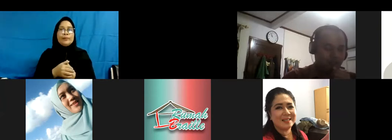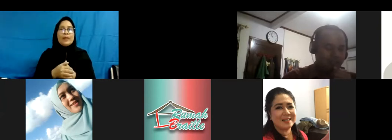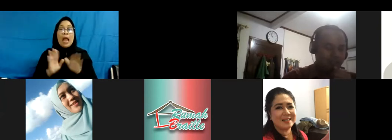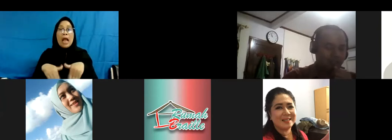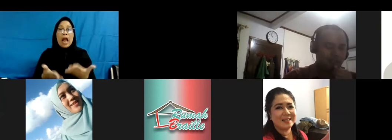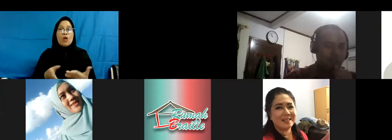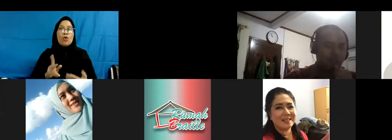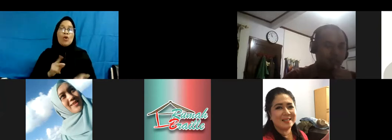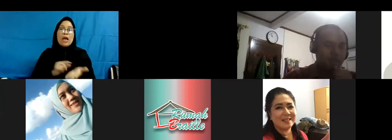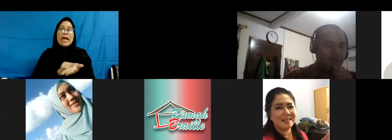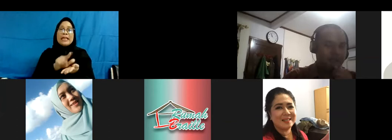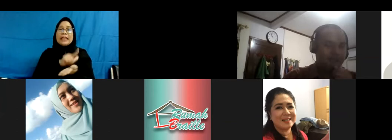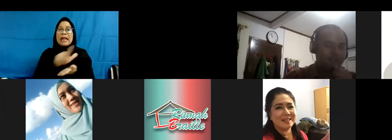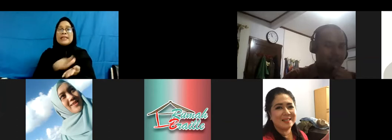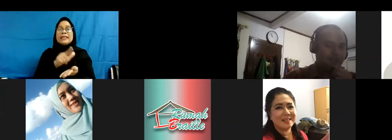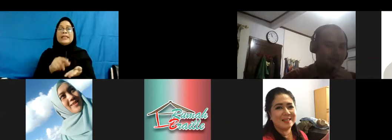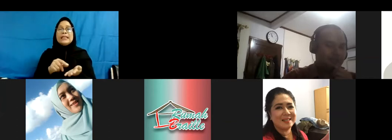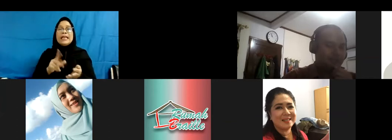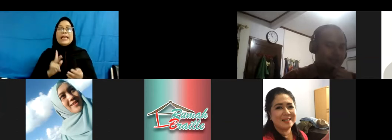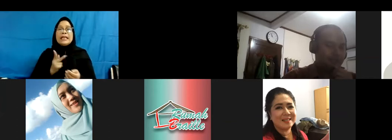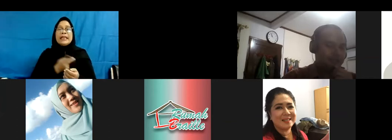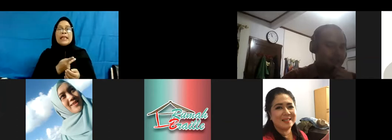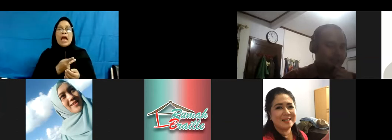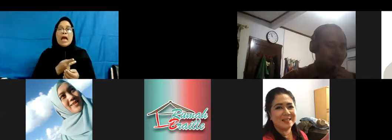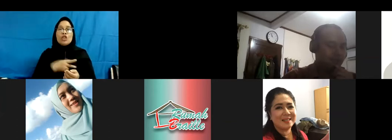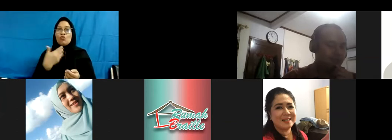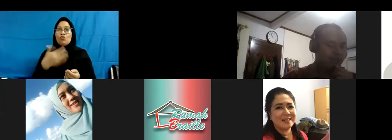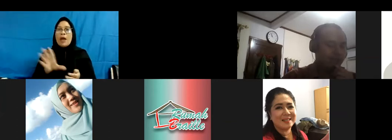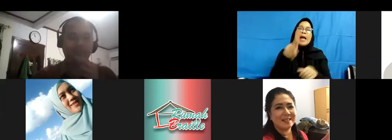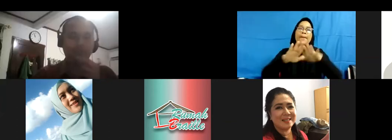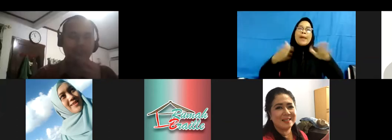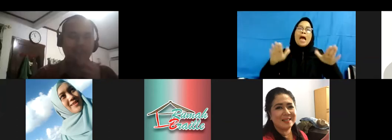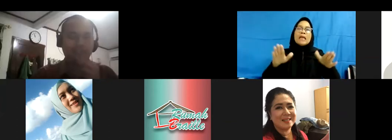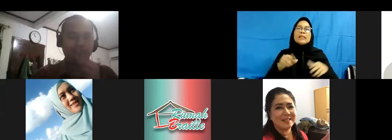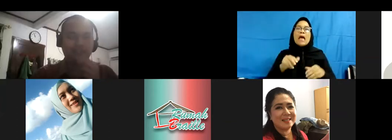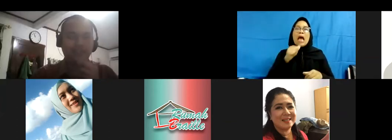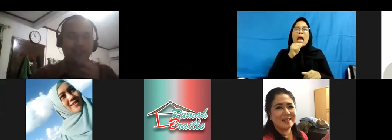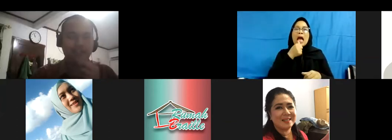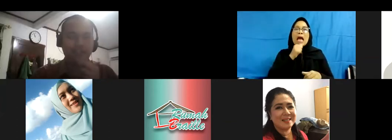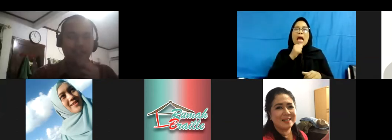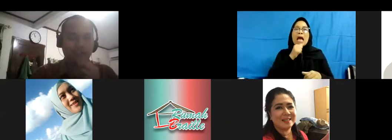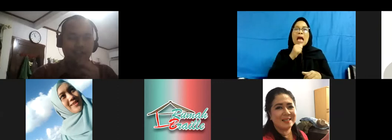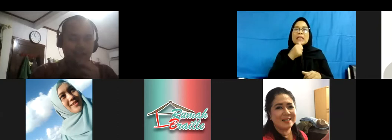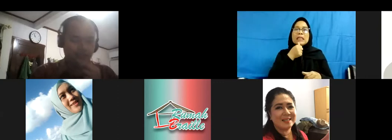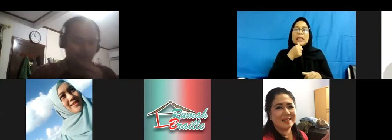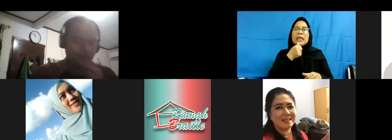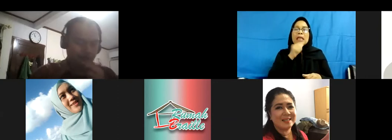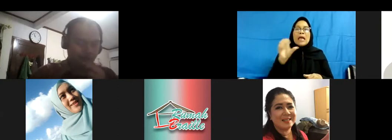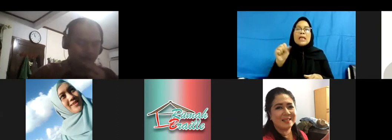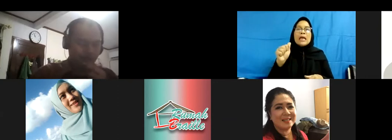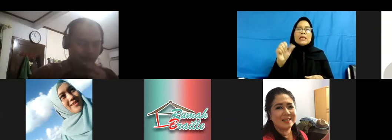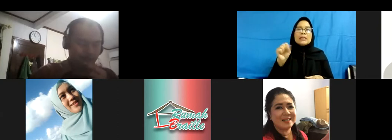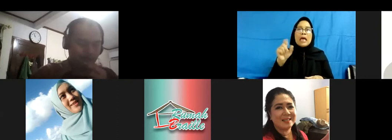literasi kita sudah bagus, kemampuan membaca kita sudah bagus, karena ketika kita membaca huruf Braille dengan bahasa sastra Inggris. Jadi, kalau